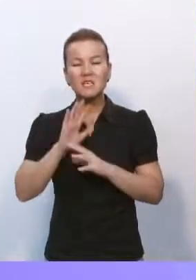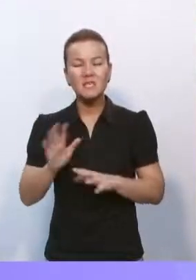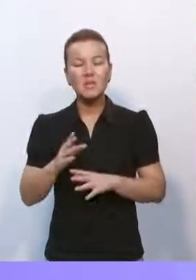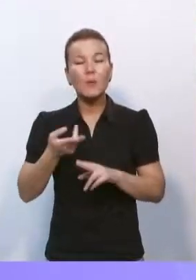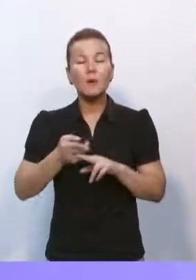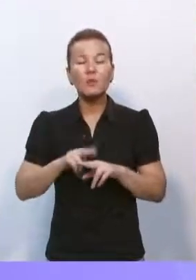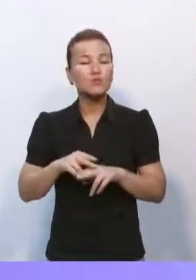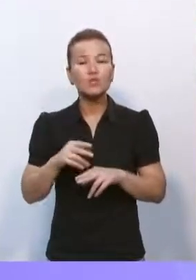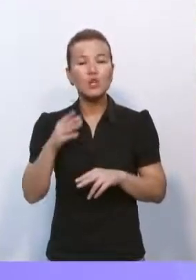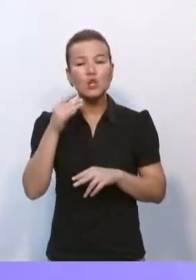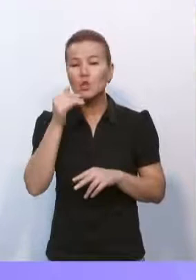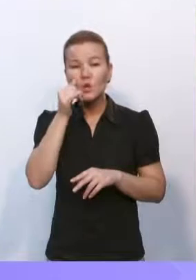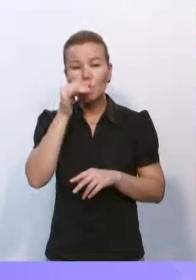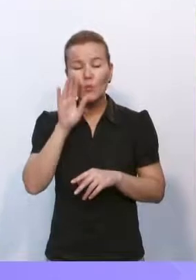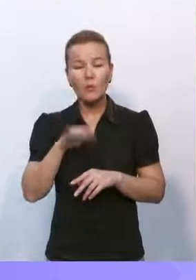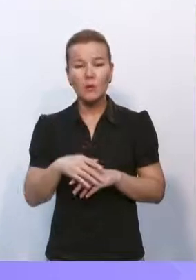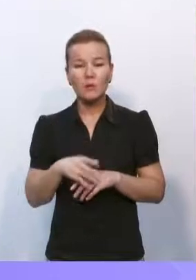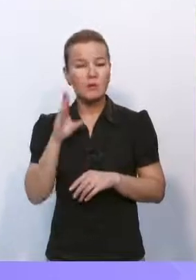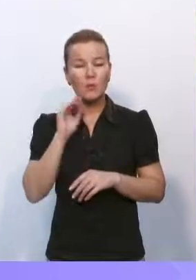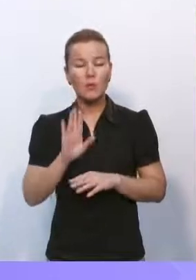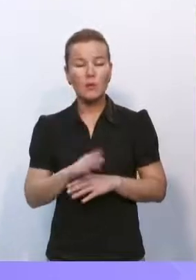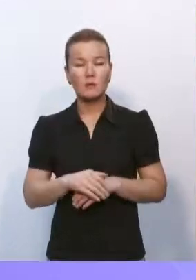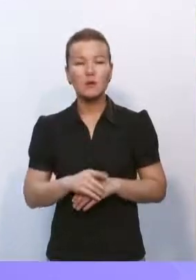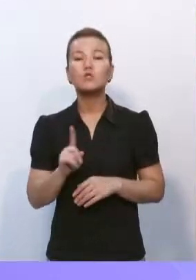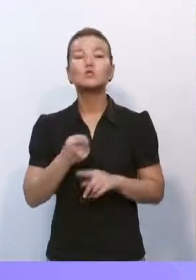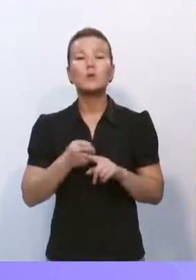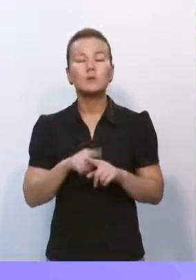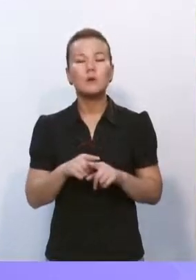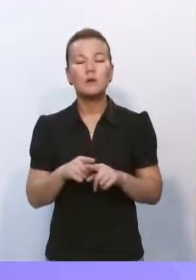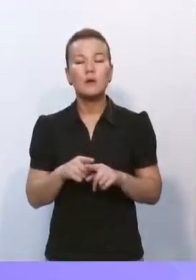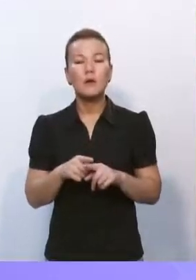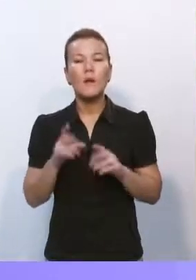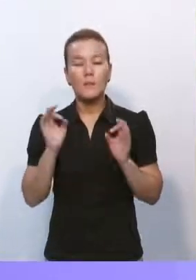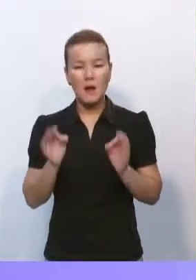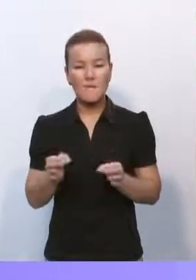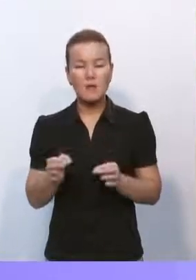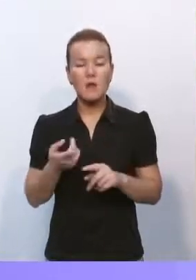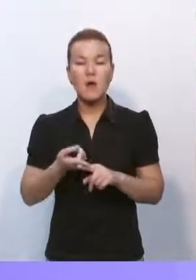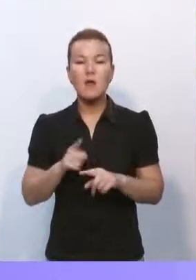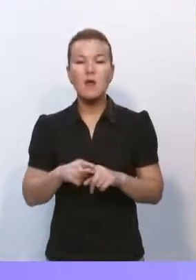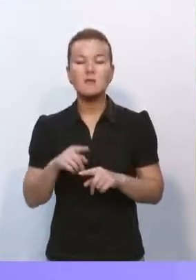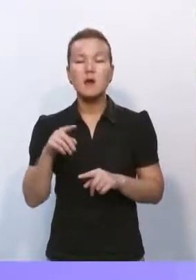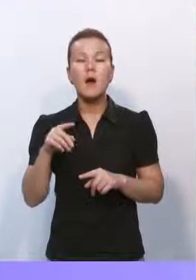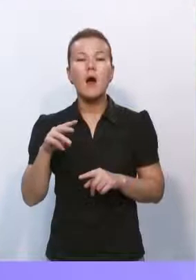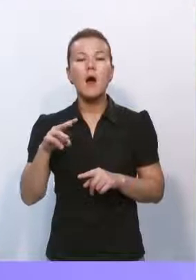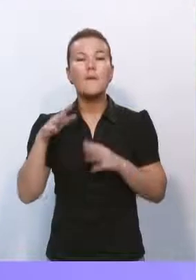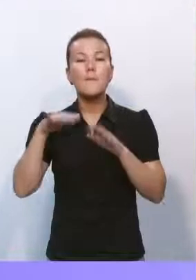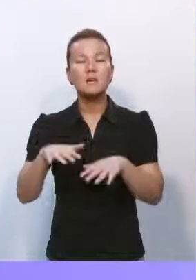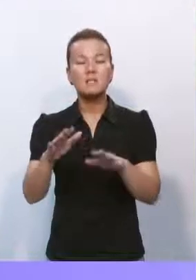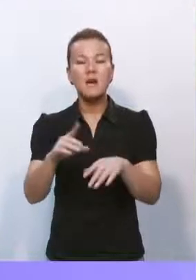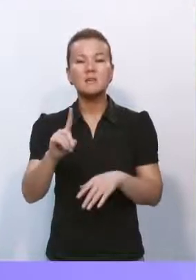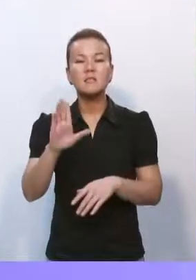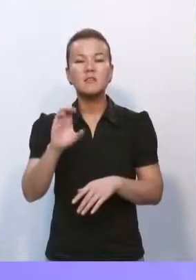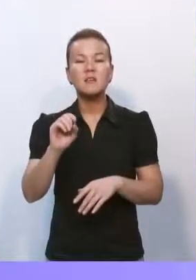что не умеет. Что это такое, ребята? Правильно, это морская звезда.